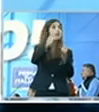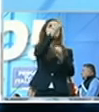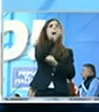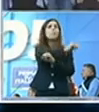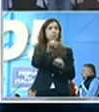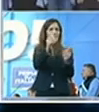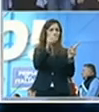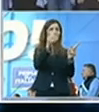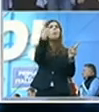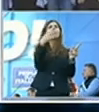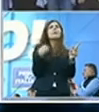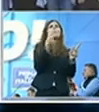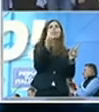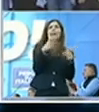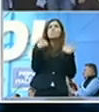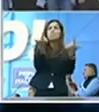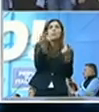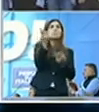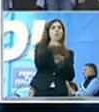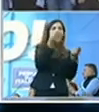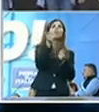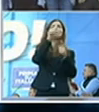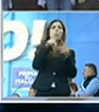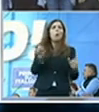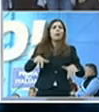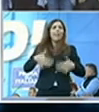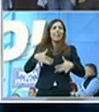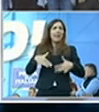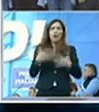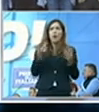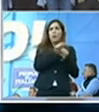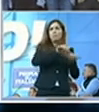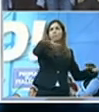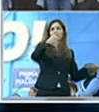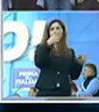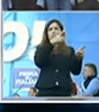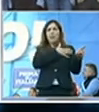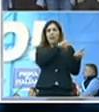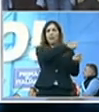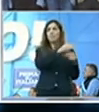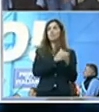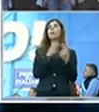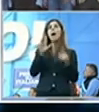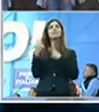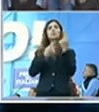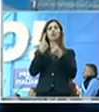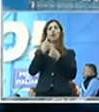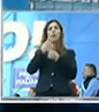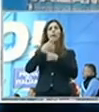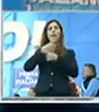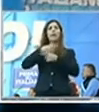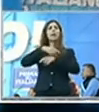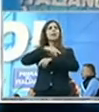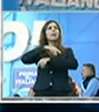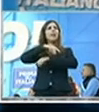unità del centrodestra, sottolineo non è poco. E poi anche una piattaforma ideologica sulla quale si può esercitare tutta la forza critica che